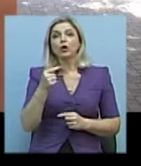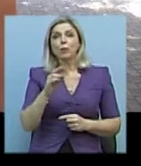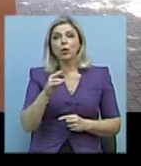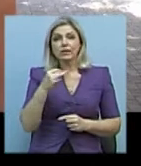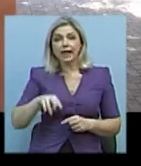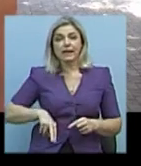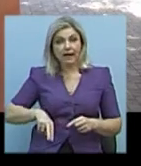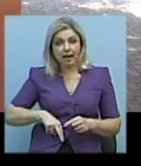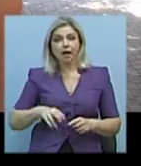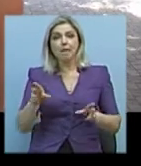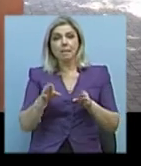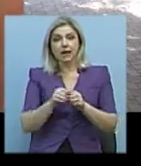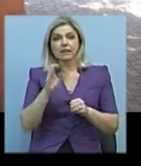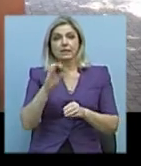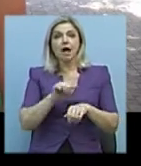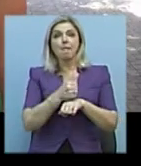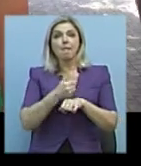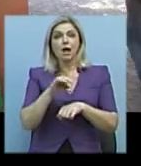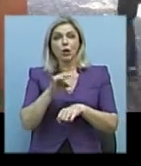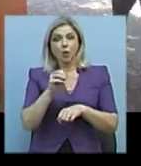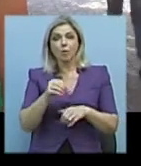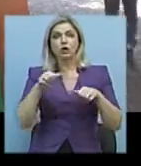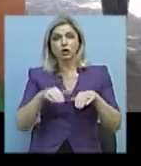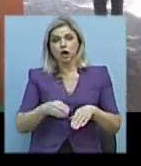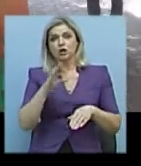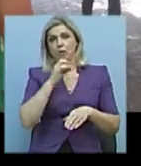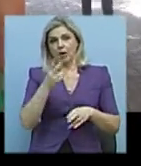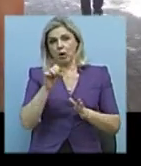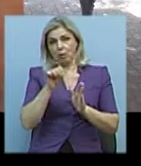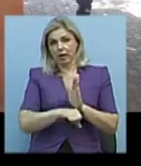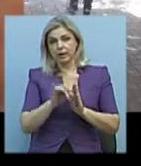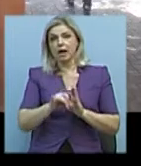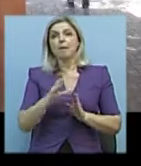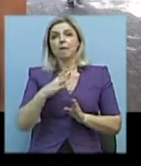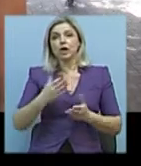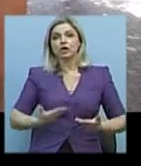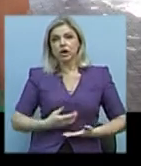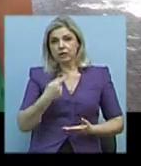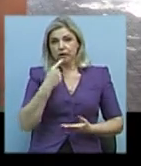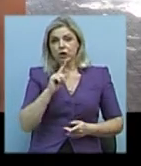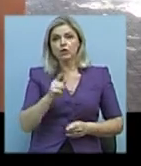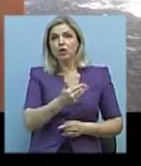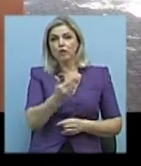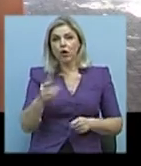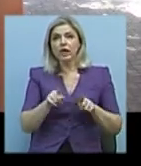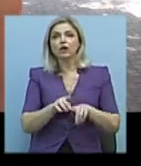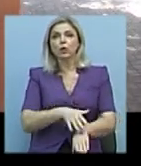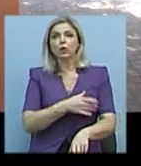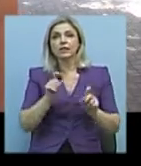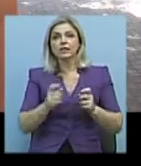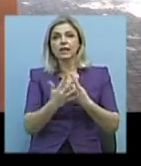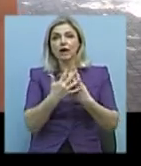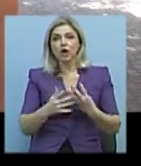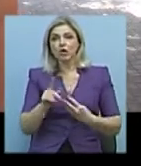нашим мером вирішив, що собак потрібно вбити. І мер на одному із заходів жителями сказав: «Ви знаєте, вони так довго сиділи в клітці, що вони